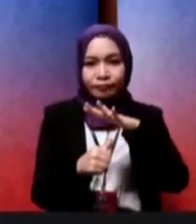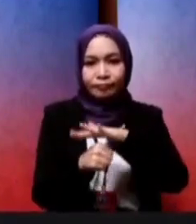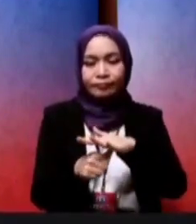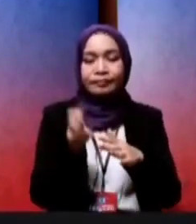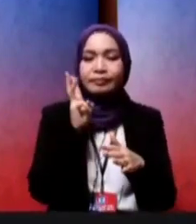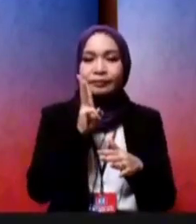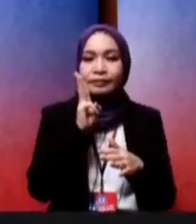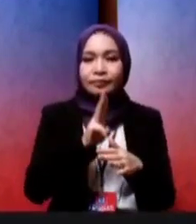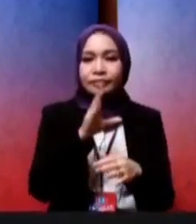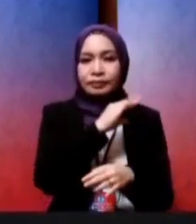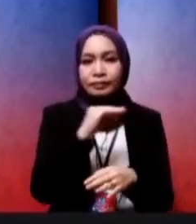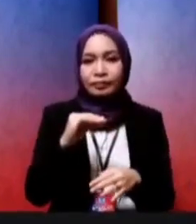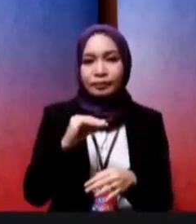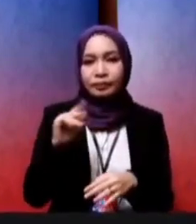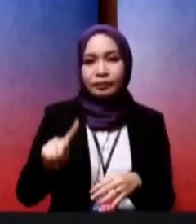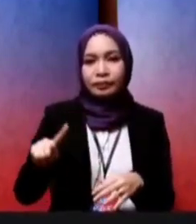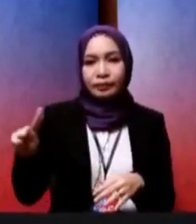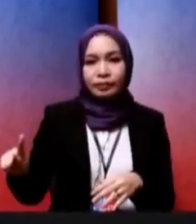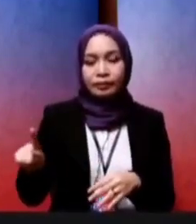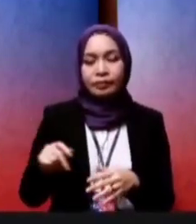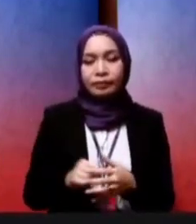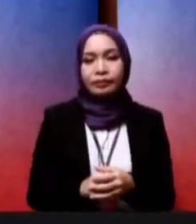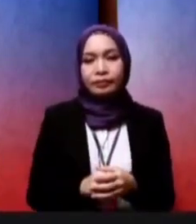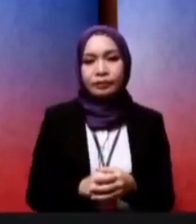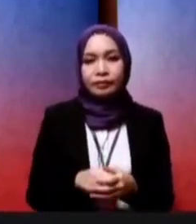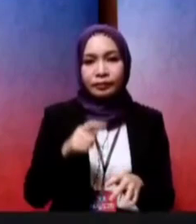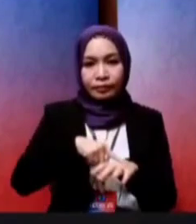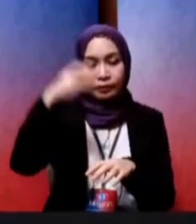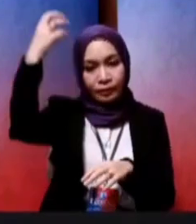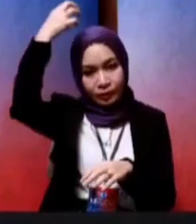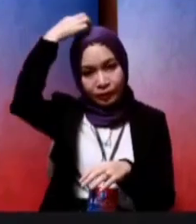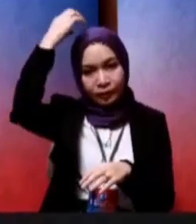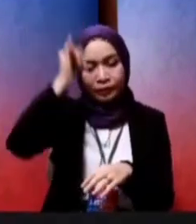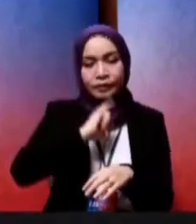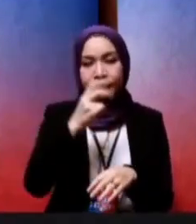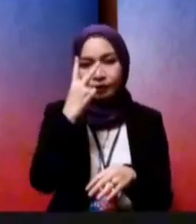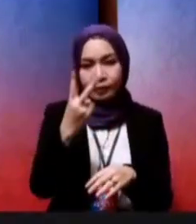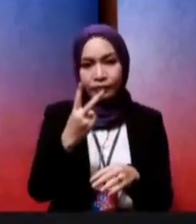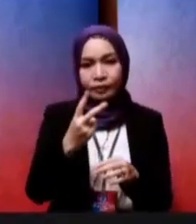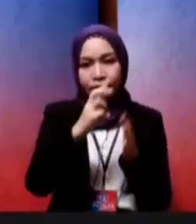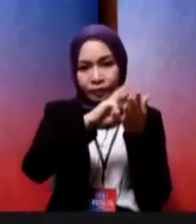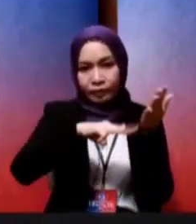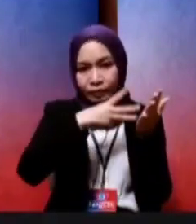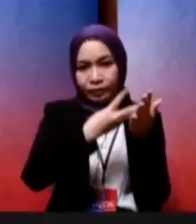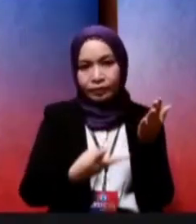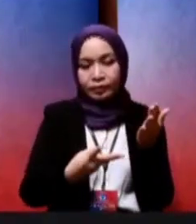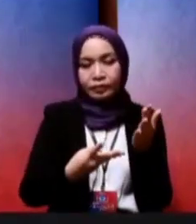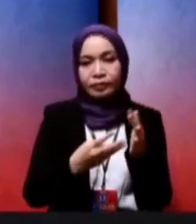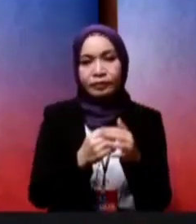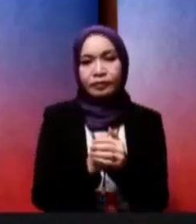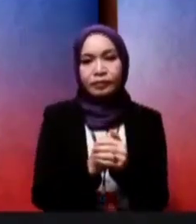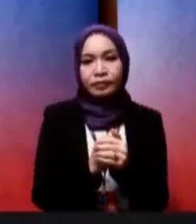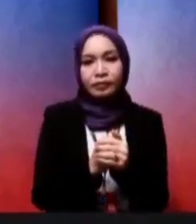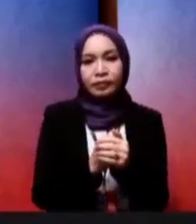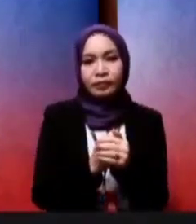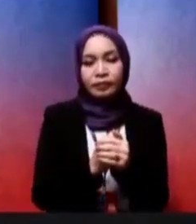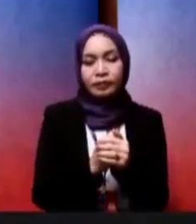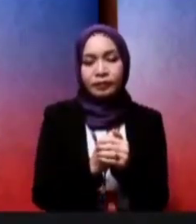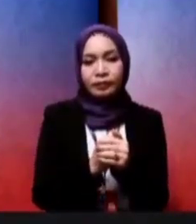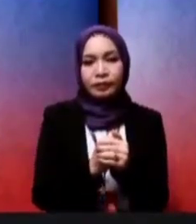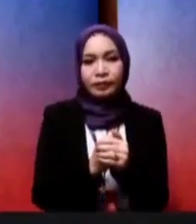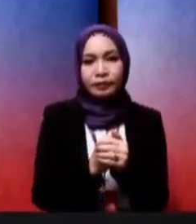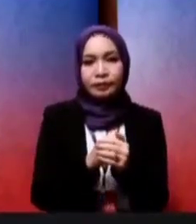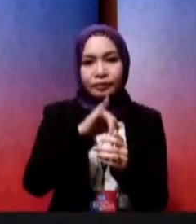Selangor saya rujuk stak trend jenayah domestik meningkat sejak 2017 hingga